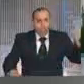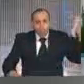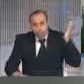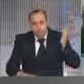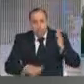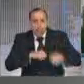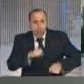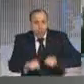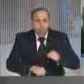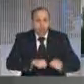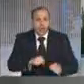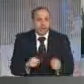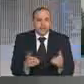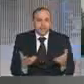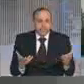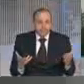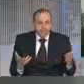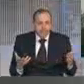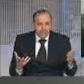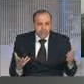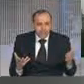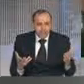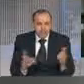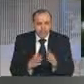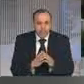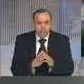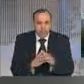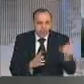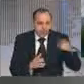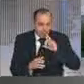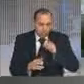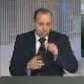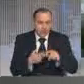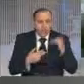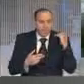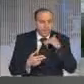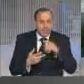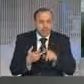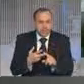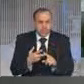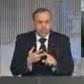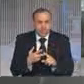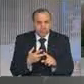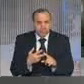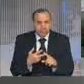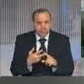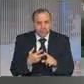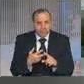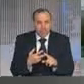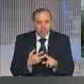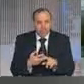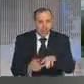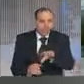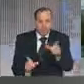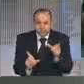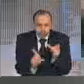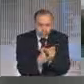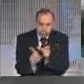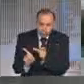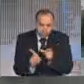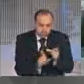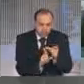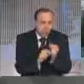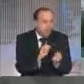وواحد تجاره جت الشرطه في سعه الواحد ك ك حسرت